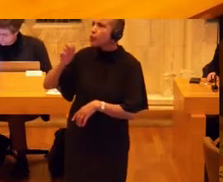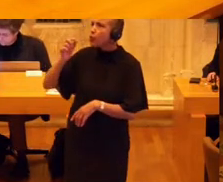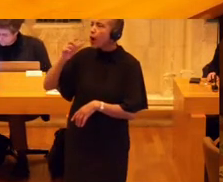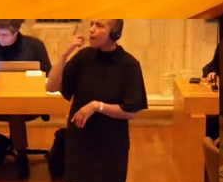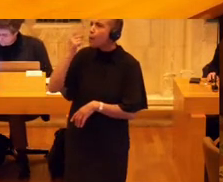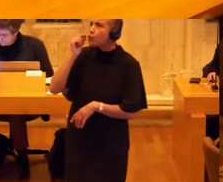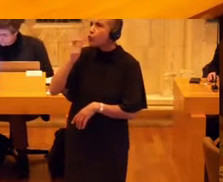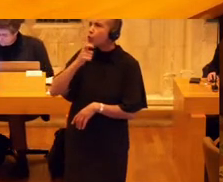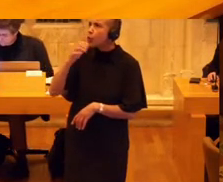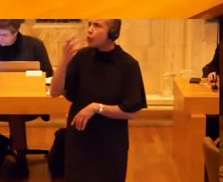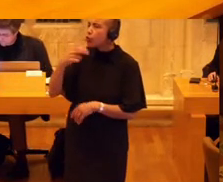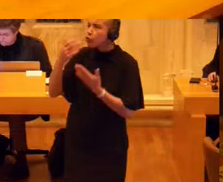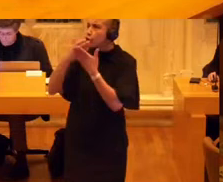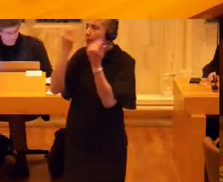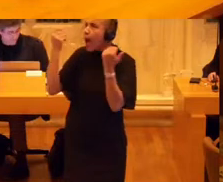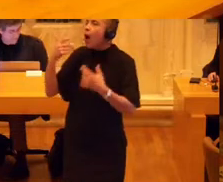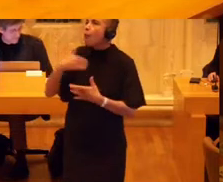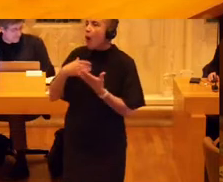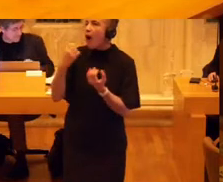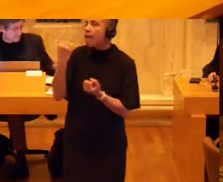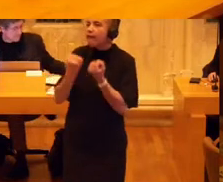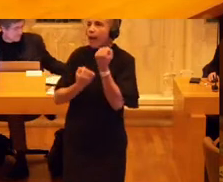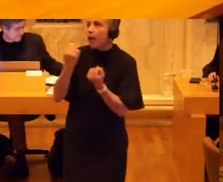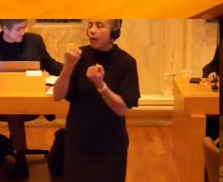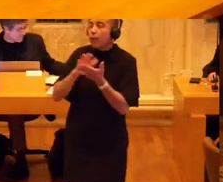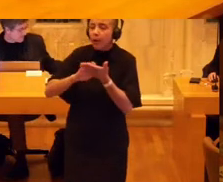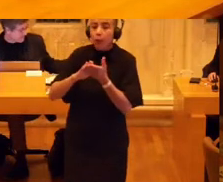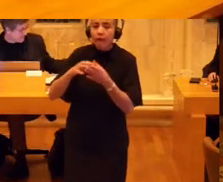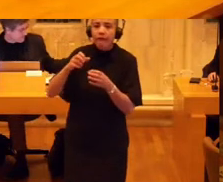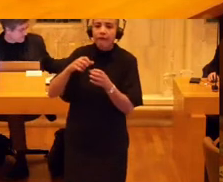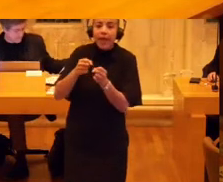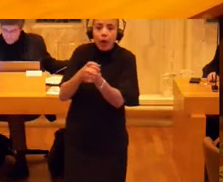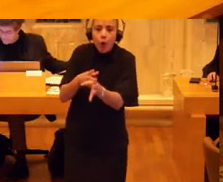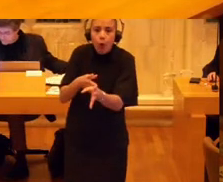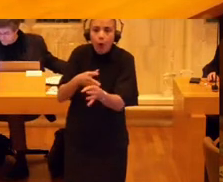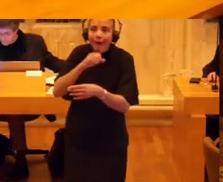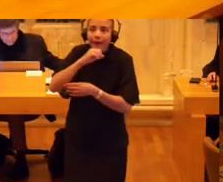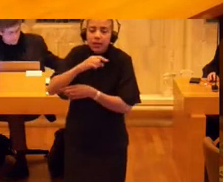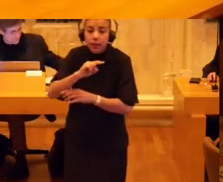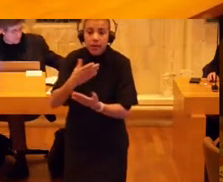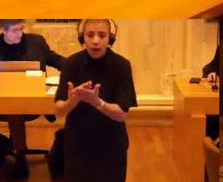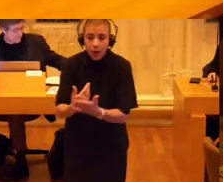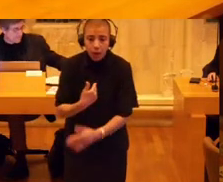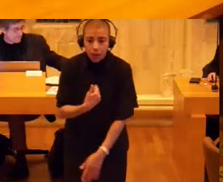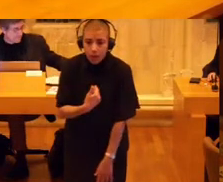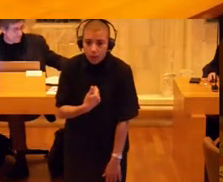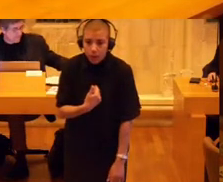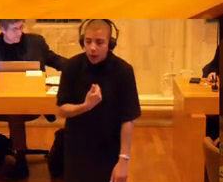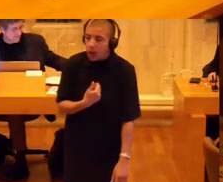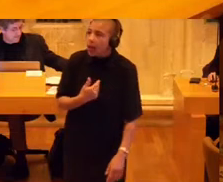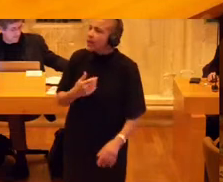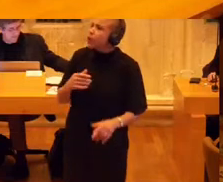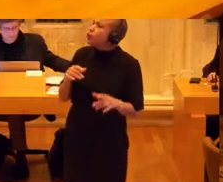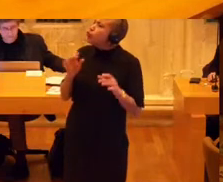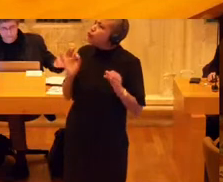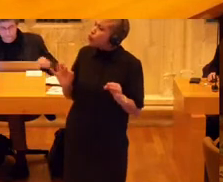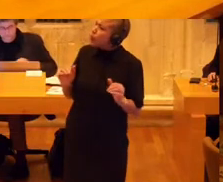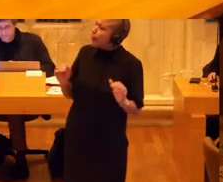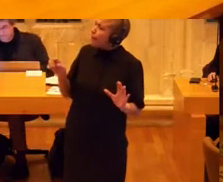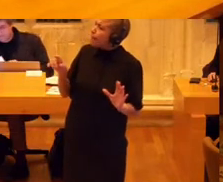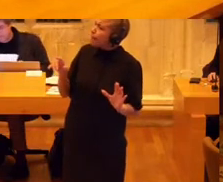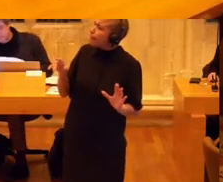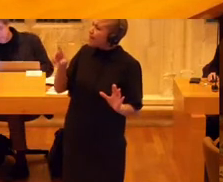pas une monomaniaque du vélo, hein, loin s'en faut. Donc, ma question est la suivante. C'est un aménagement